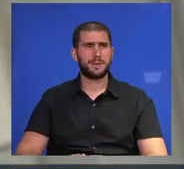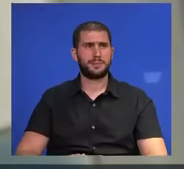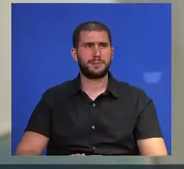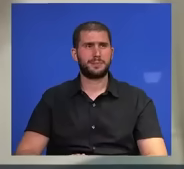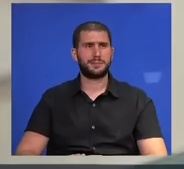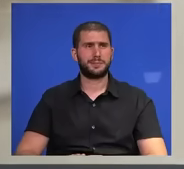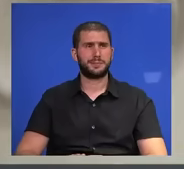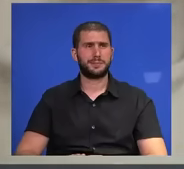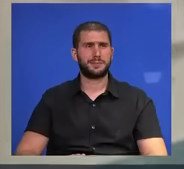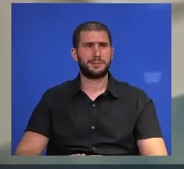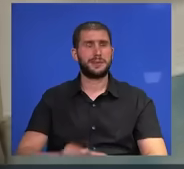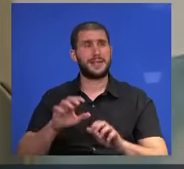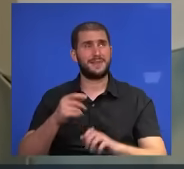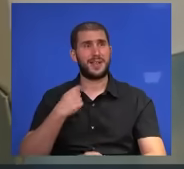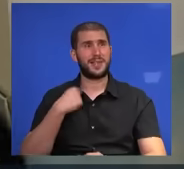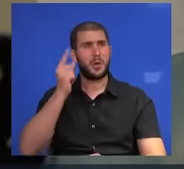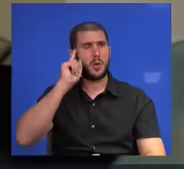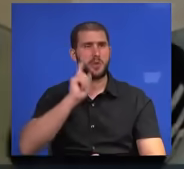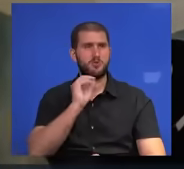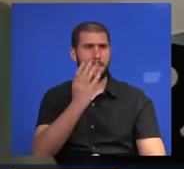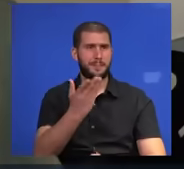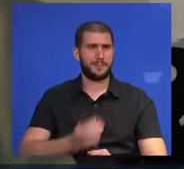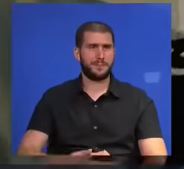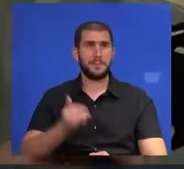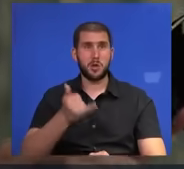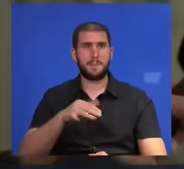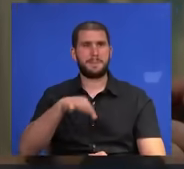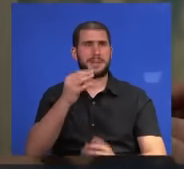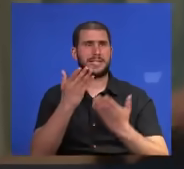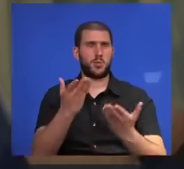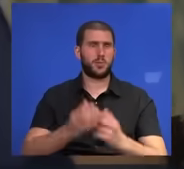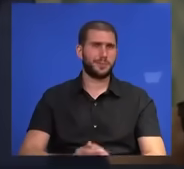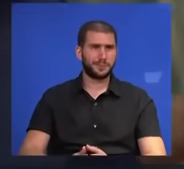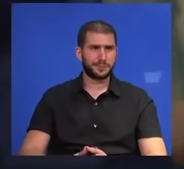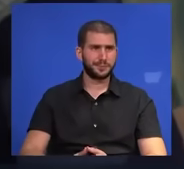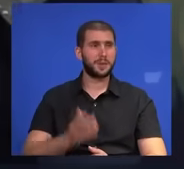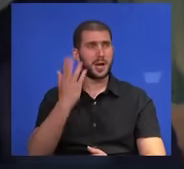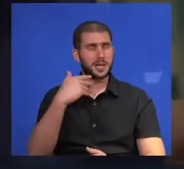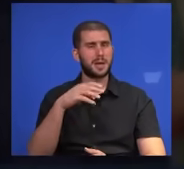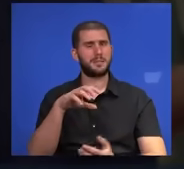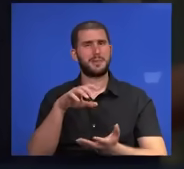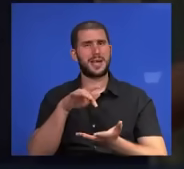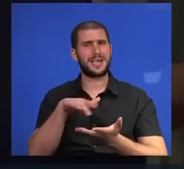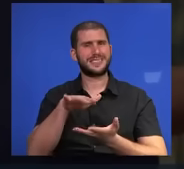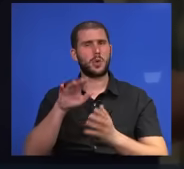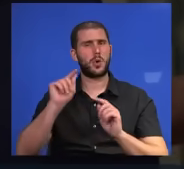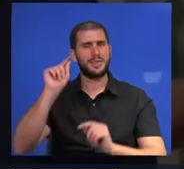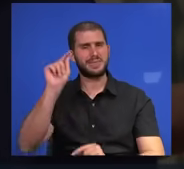זה כלב שאני לא יודע את שמו, היום מצאנו אותו. הוא היה באתר נפילה,